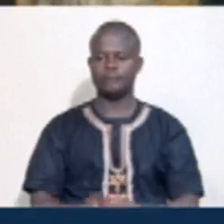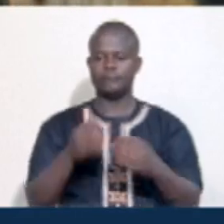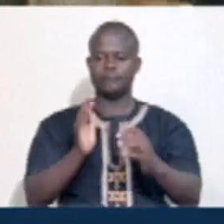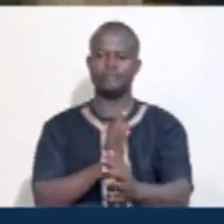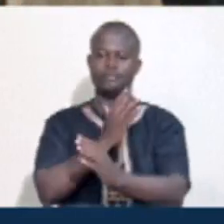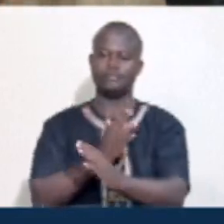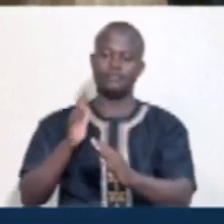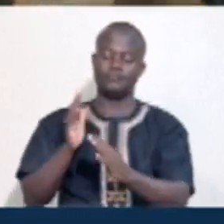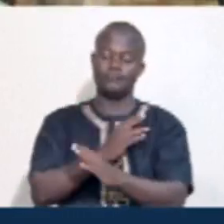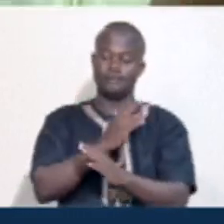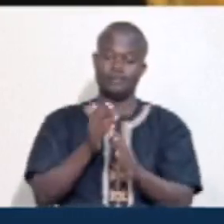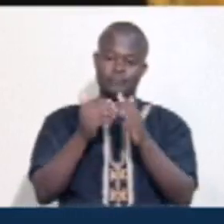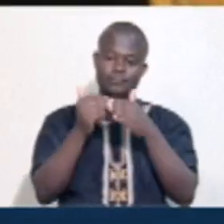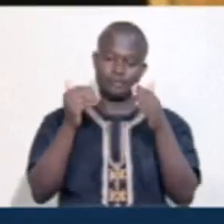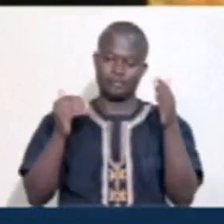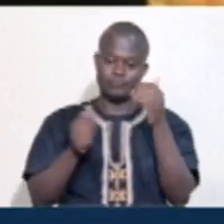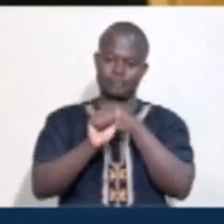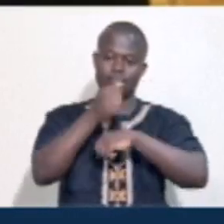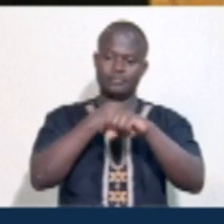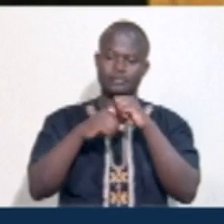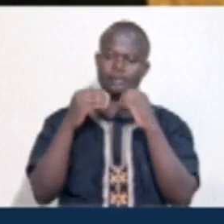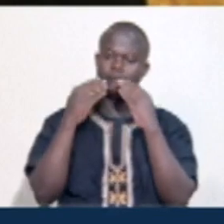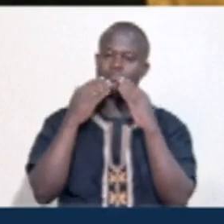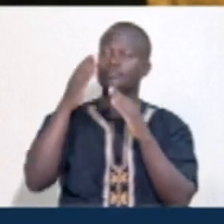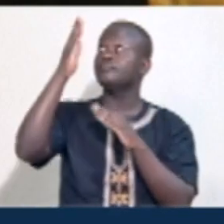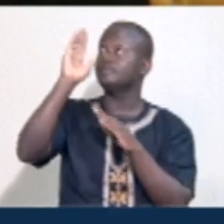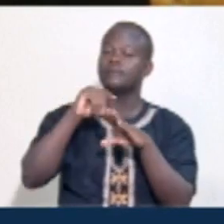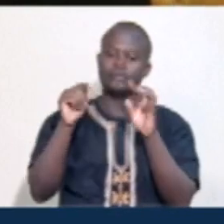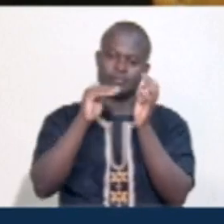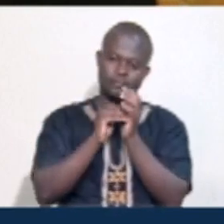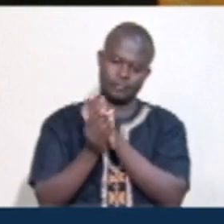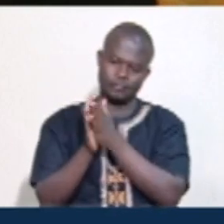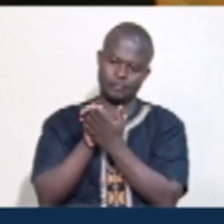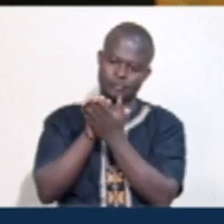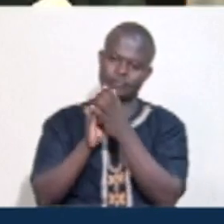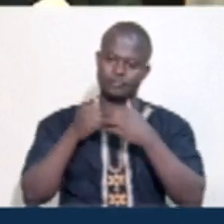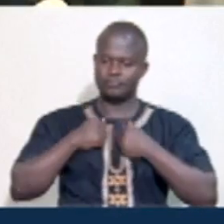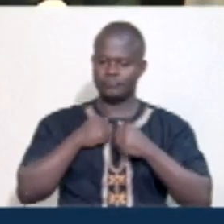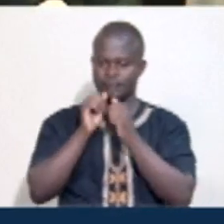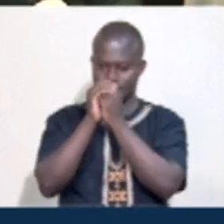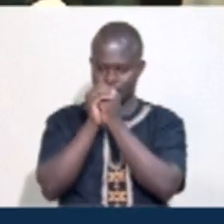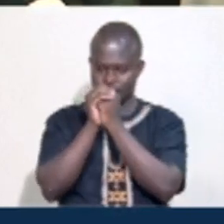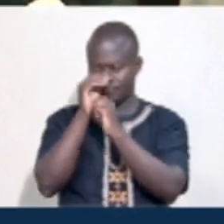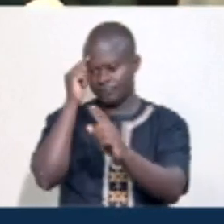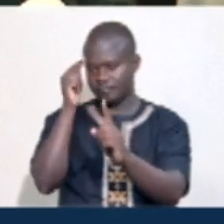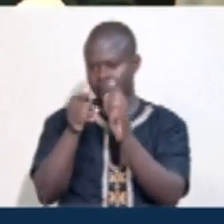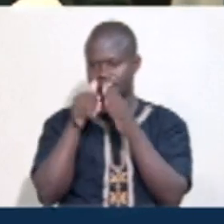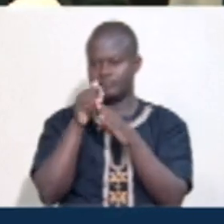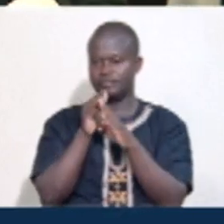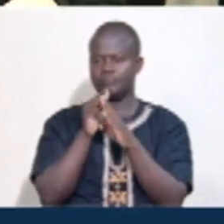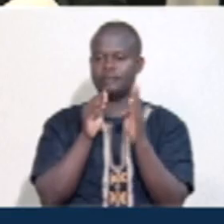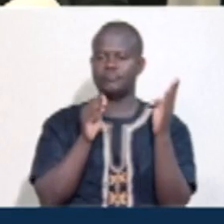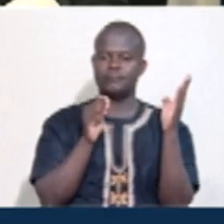Indirimbo ziramye Imana nizo zabanjirije igikorwa cyo kwishima ndetse no kongera kwiragiza u Rwanda mu masengesho yaragamije kubaka